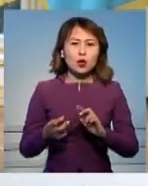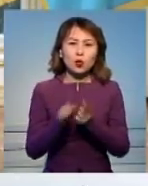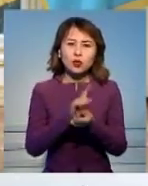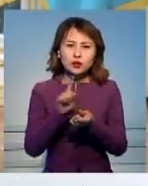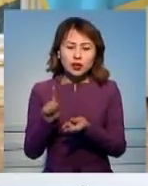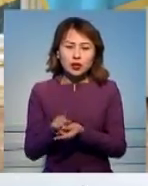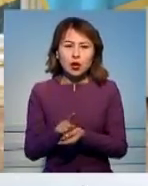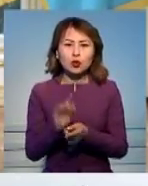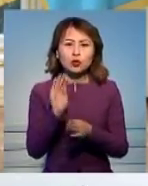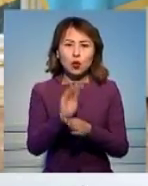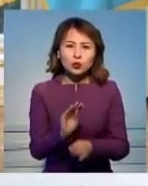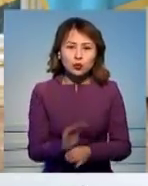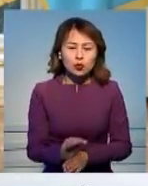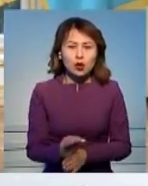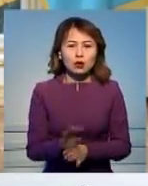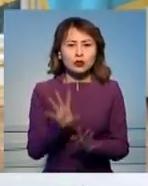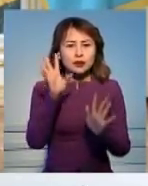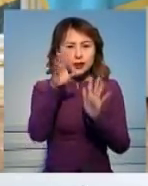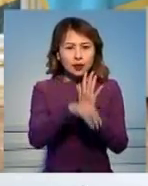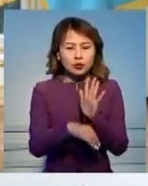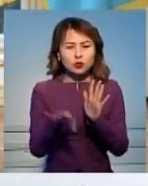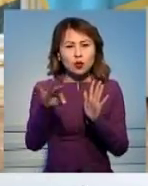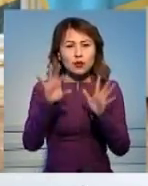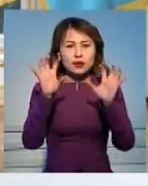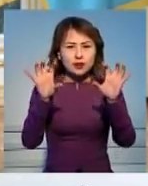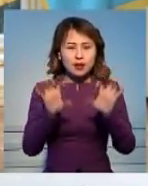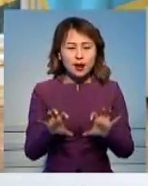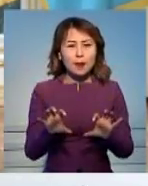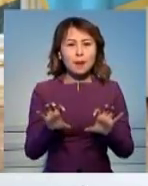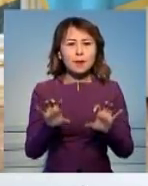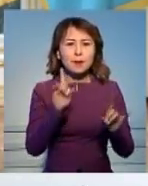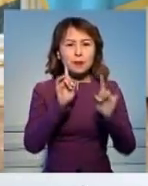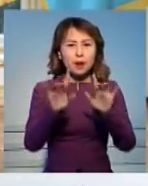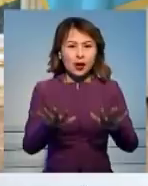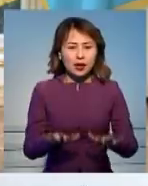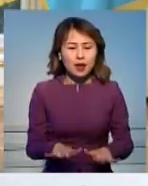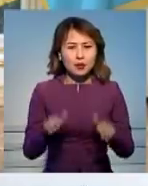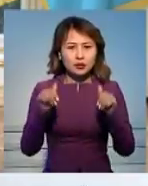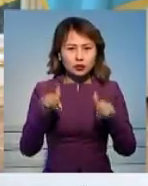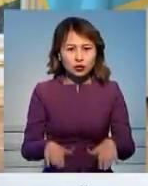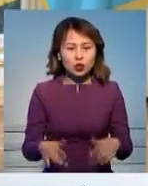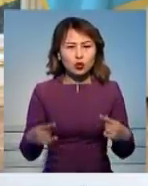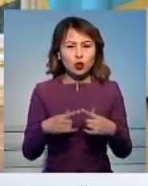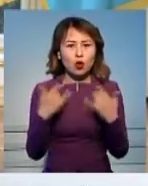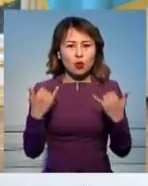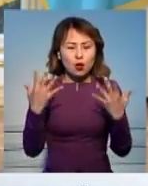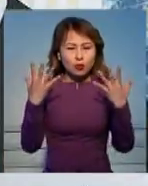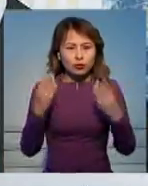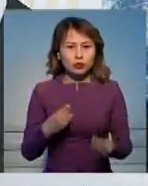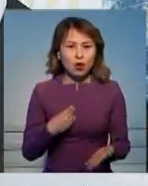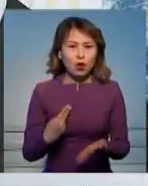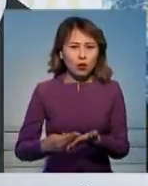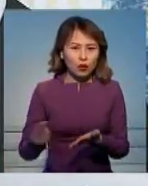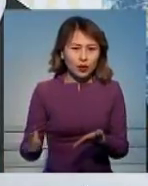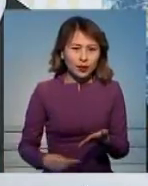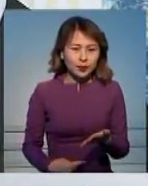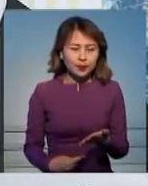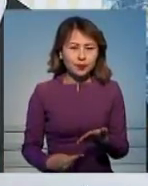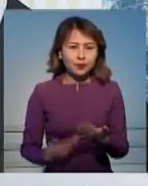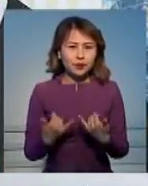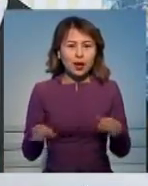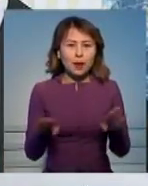мен толықтырулар енгізу туралы заңды парламент қабылдады. Енді мен бүгін соған қол қоямын.